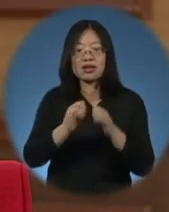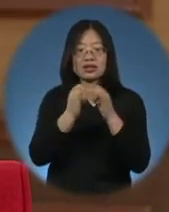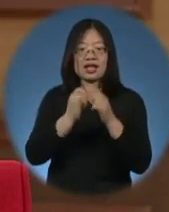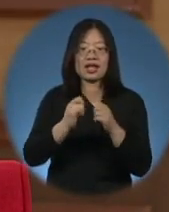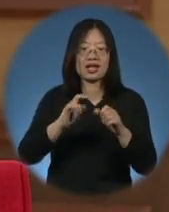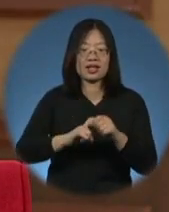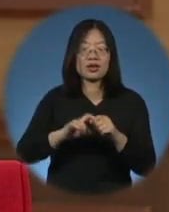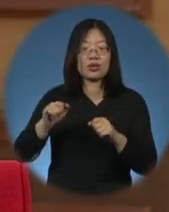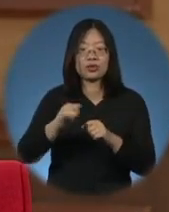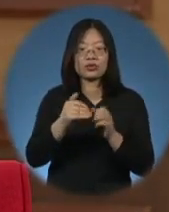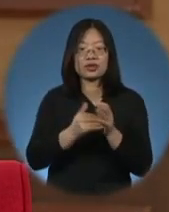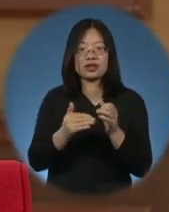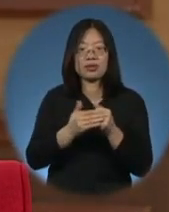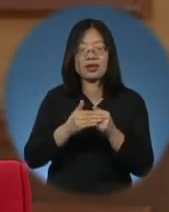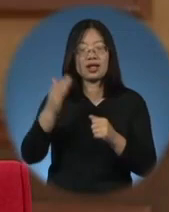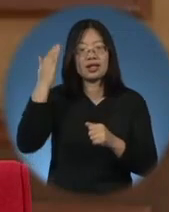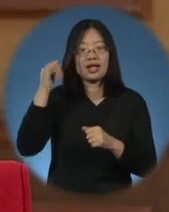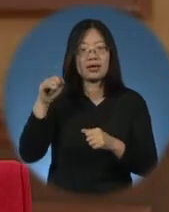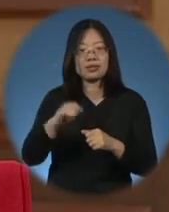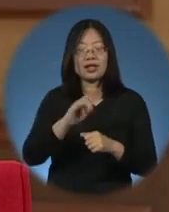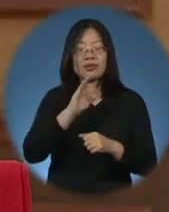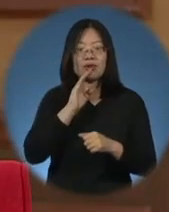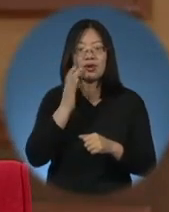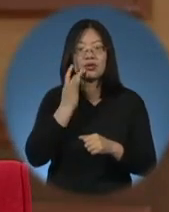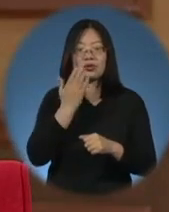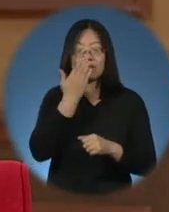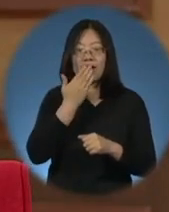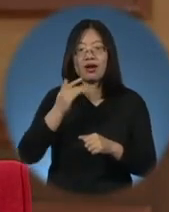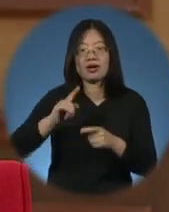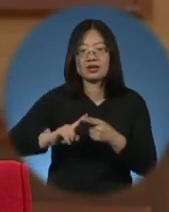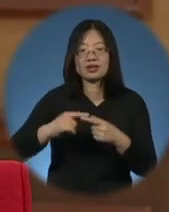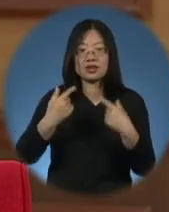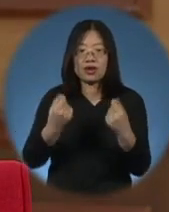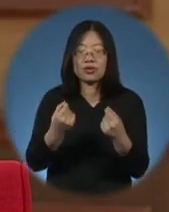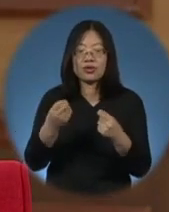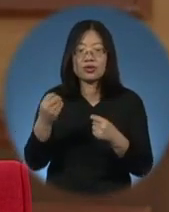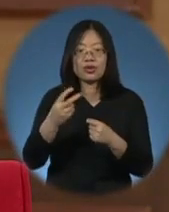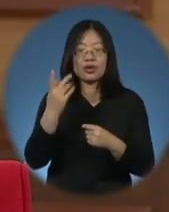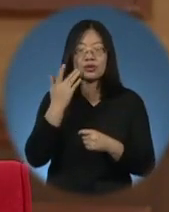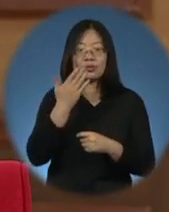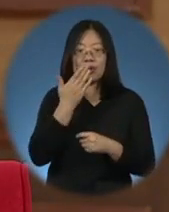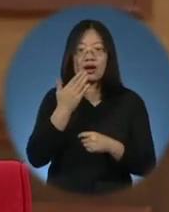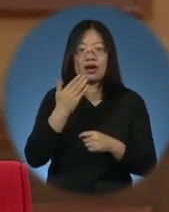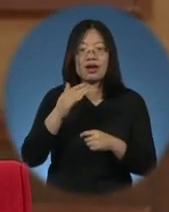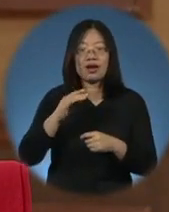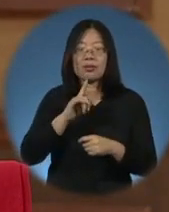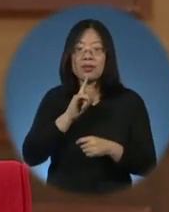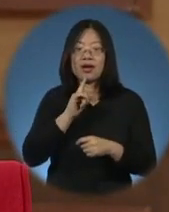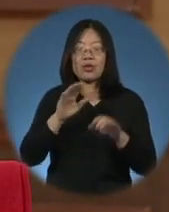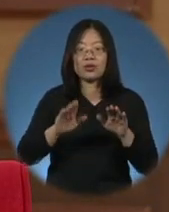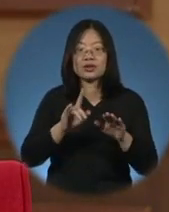사회적 곤충들인데요. 그러니까요. 개미도 그렇고 꿀벌도 그렇고요. 벌, 예. 꿀벌 얘기를 오늘은 좀